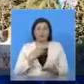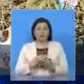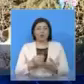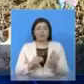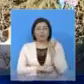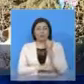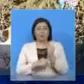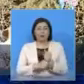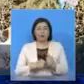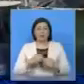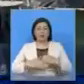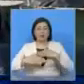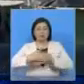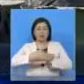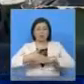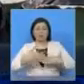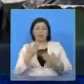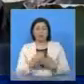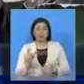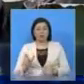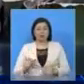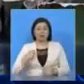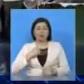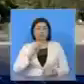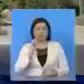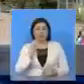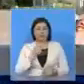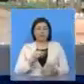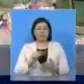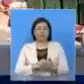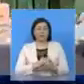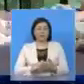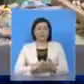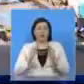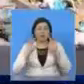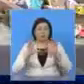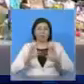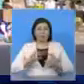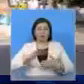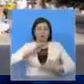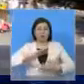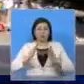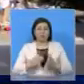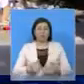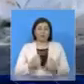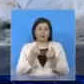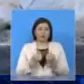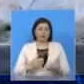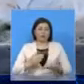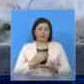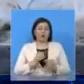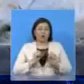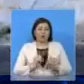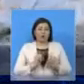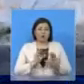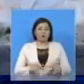қоқыс алаңдарындағы бейберекетсіздікке тұрғындарда кінәлі дейді. Себебі тәртіп бойынша жәшіктерге тек күнделікті ұсақ қоқыс төгілу керек.